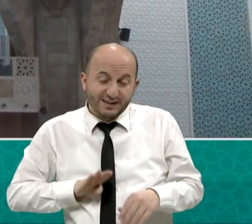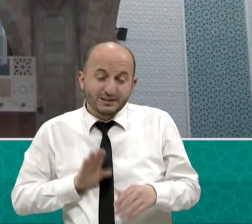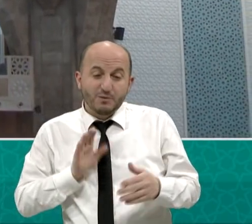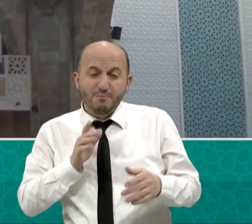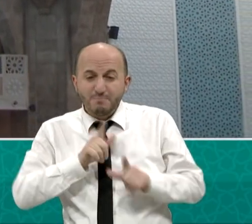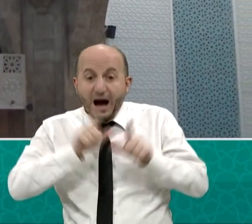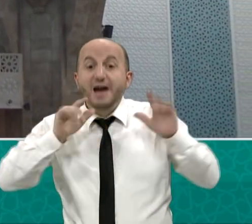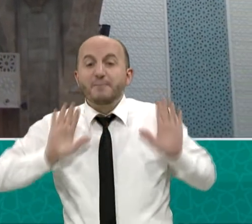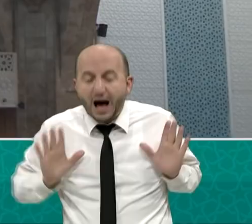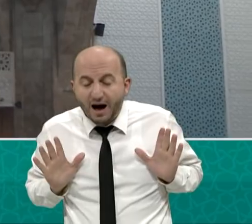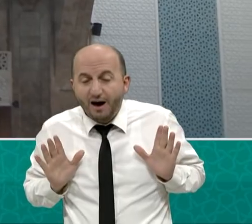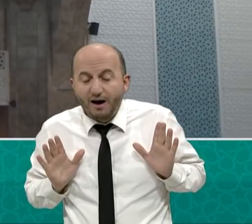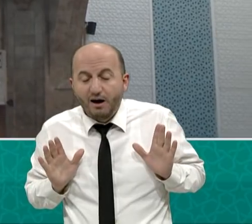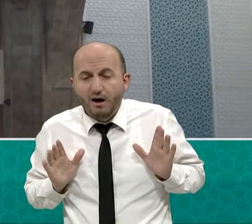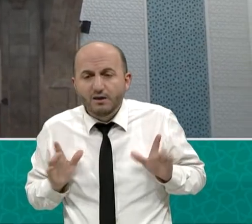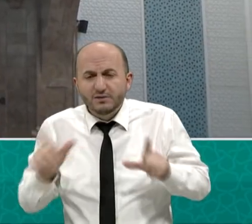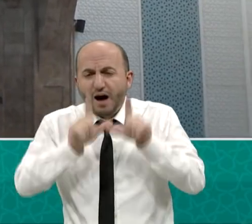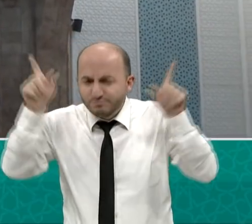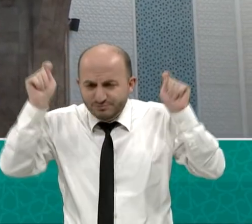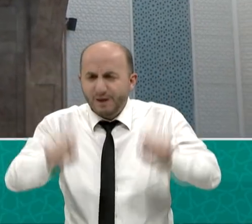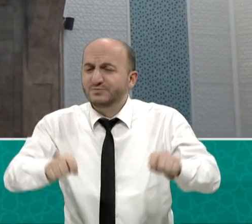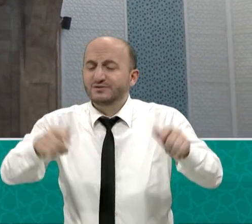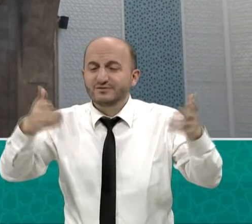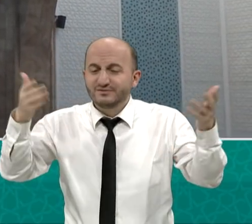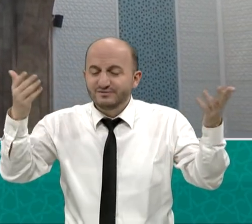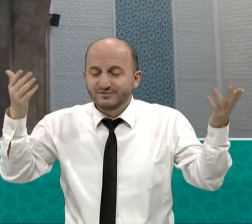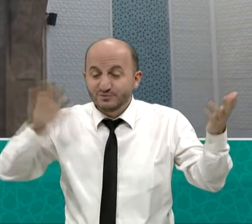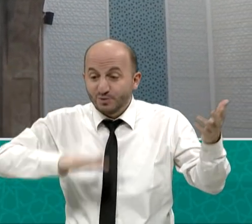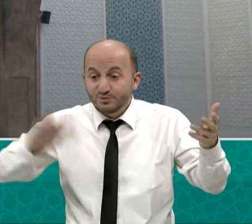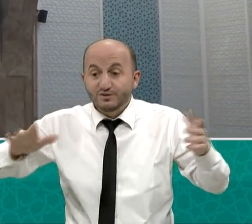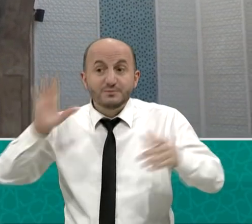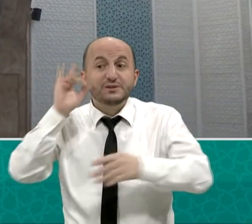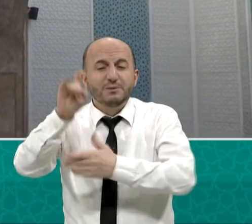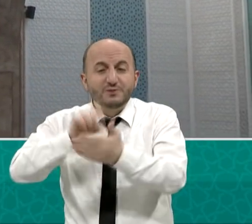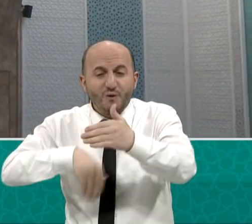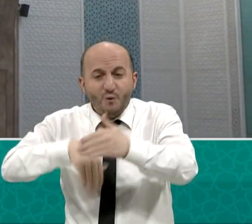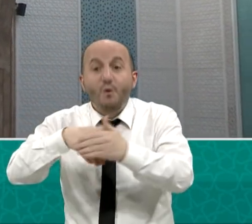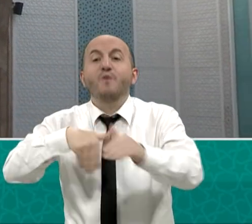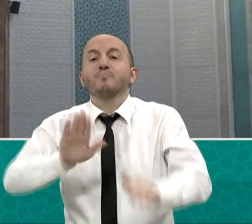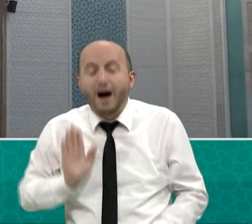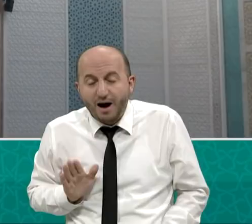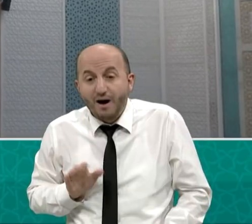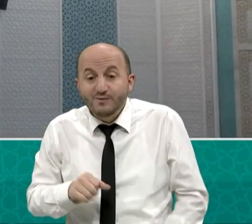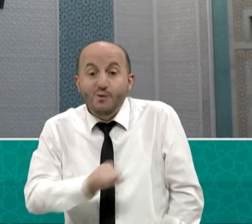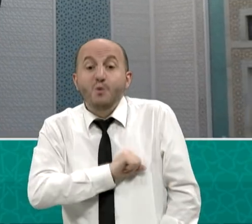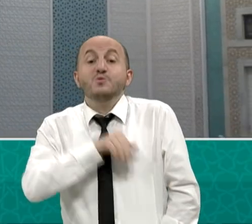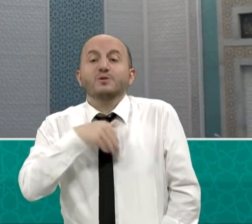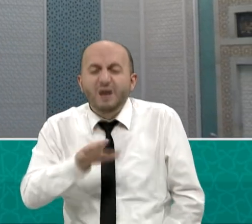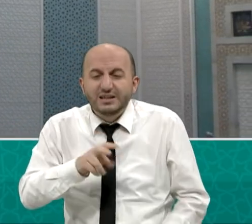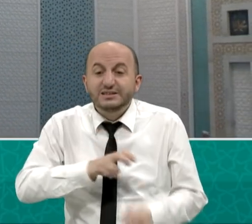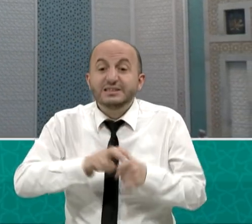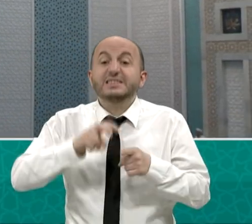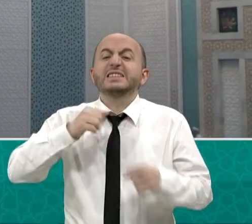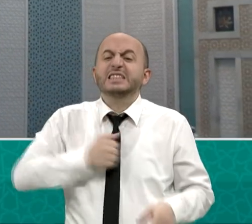gürültü yapmayın diyerek, ya varsın gürültü yapsın, çocuklarımızı camiden kovmamak, ürkütmemek,